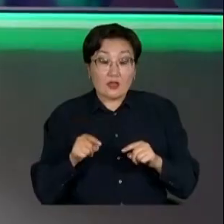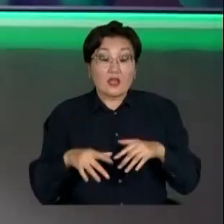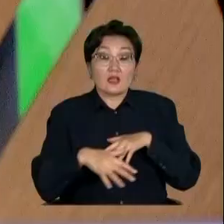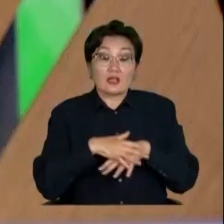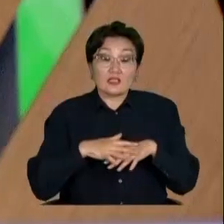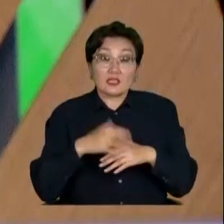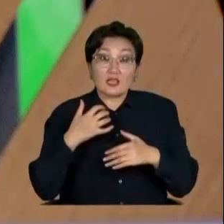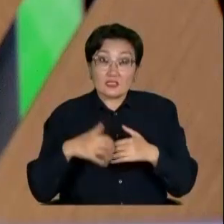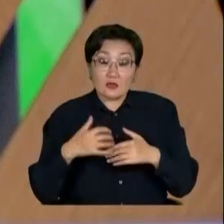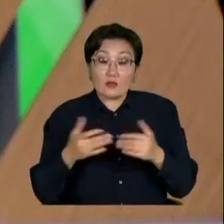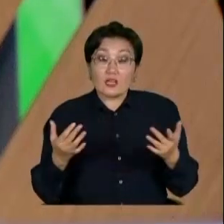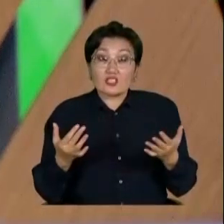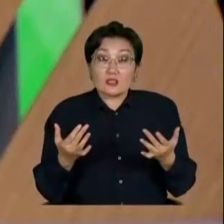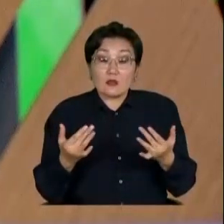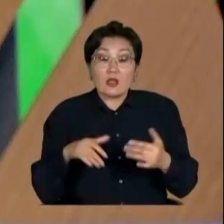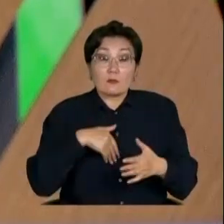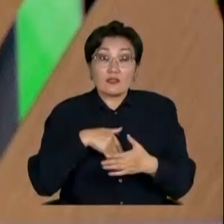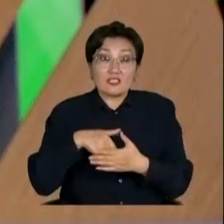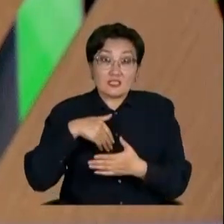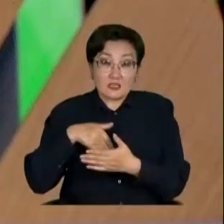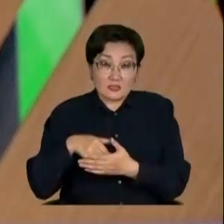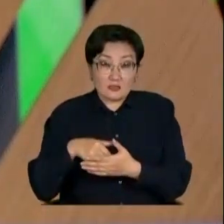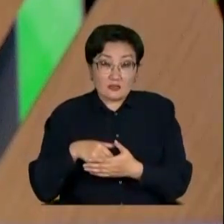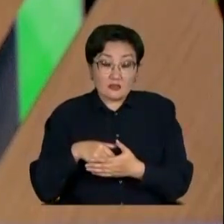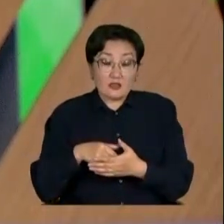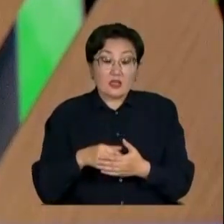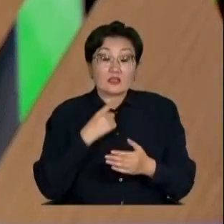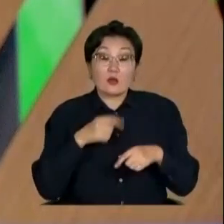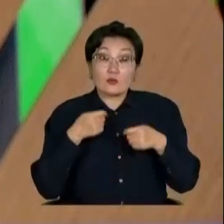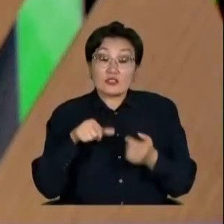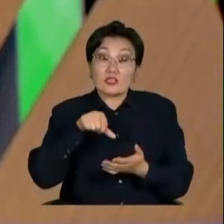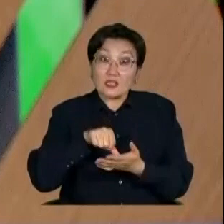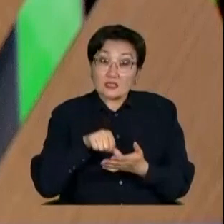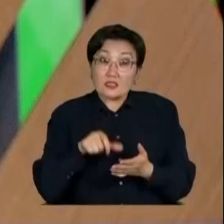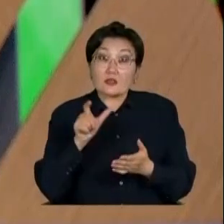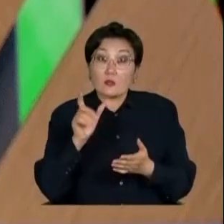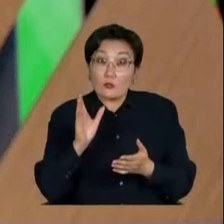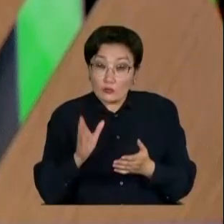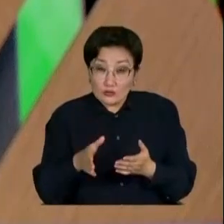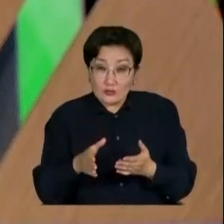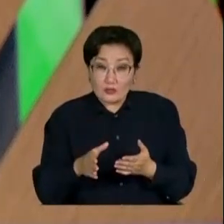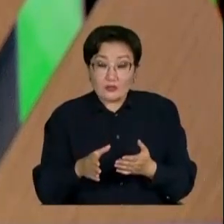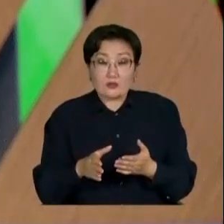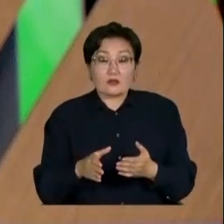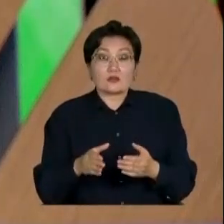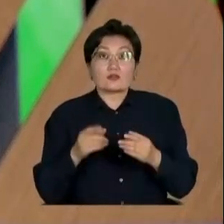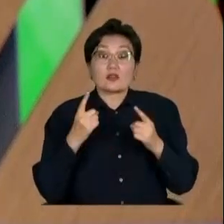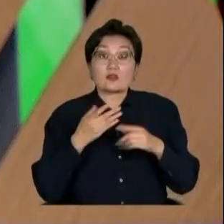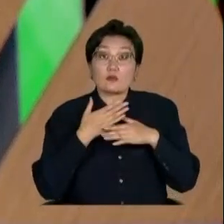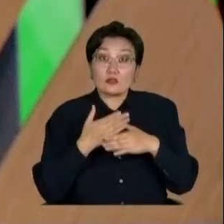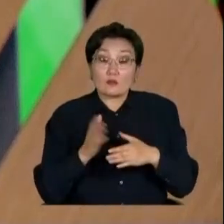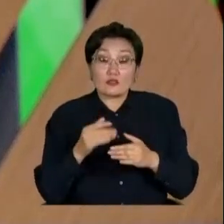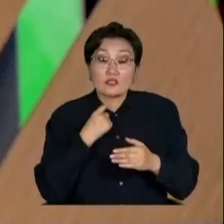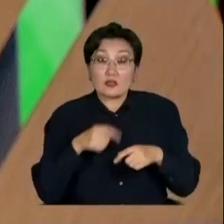арасынан қаншалықты белсенді дауыс беруге қатысатын болса, сол жақсы бір серпін береді деген сенім бар.